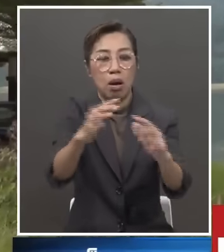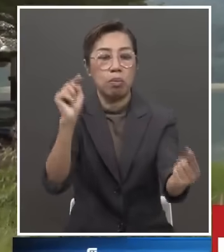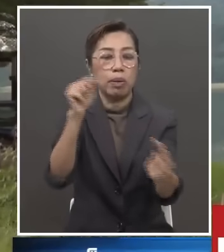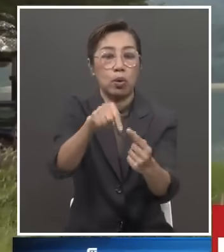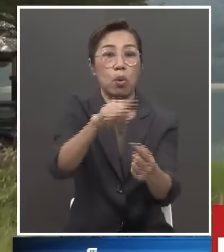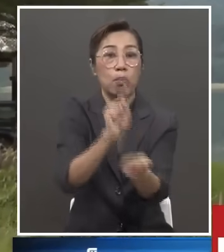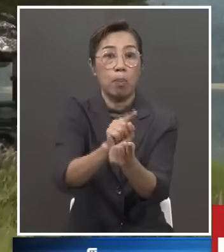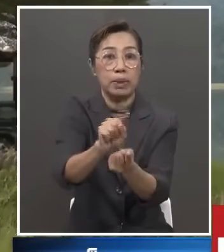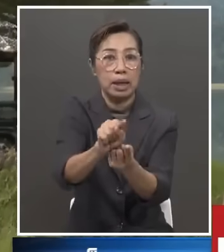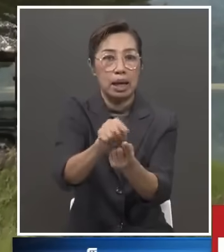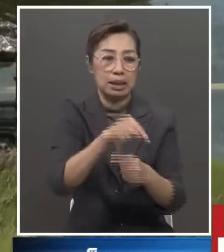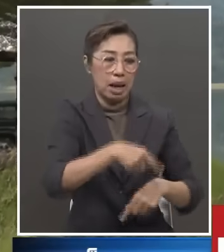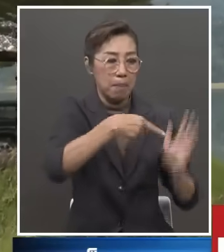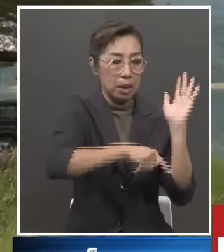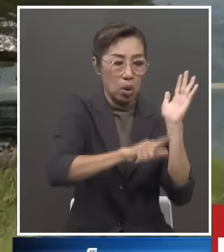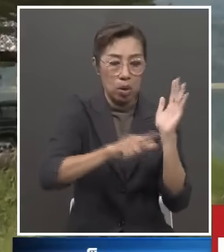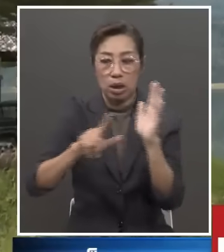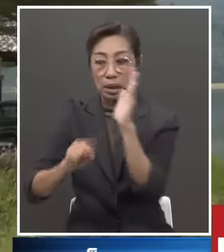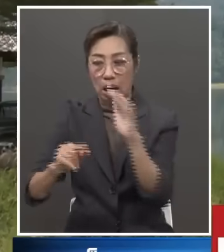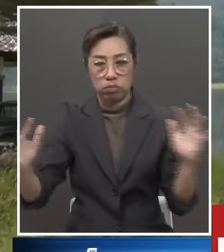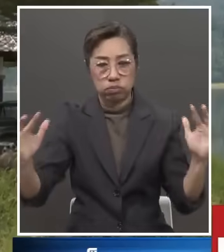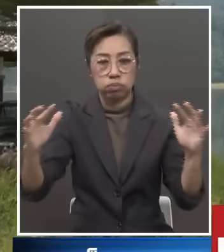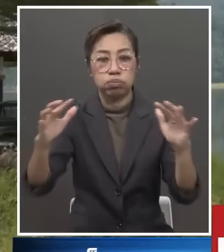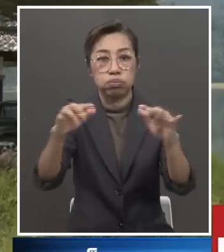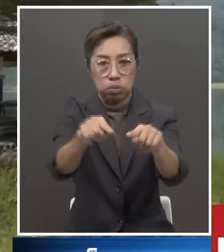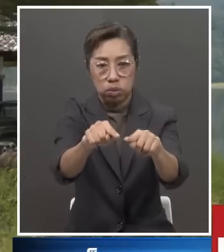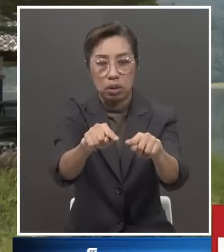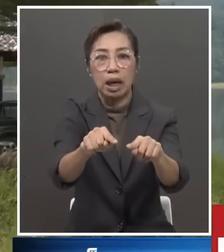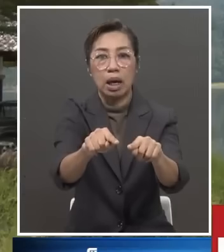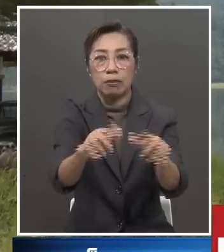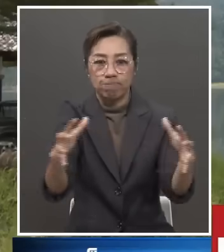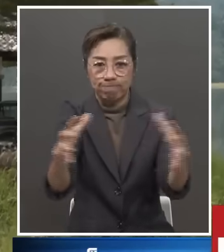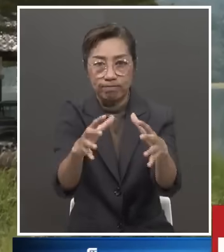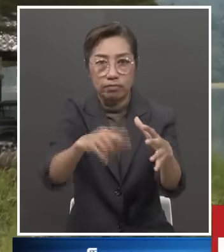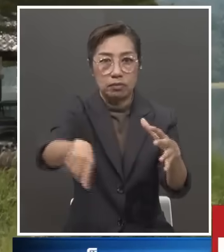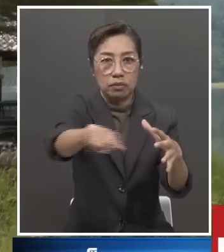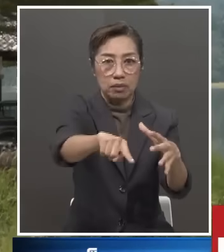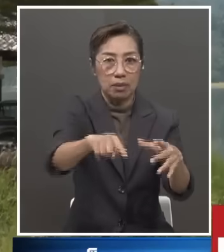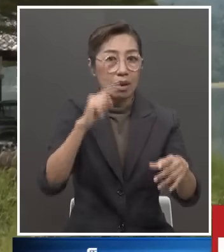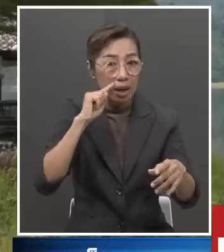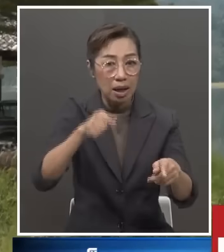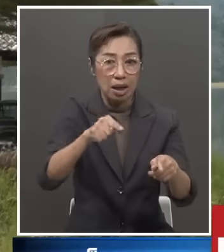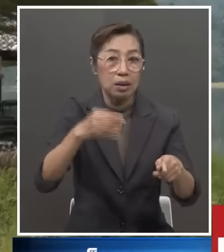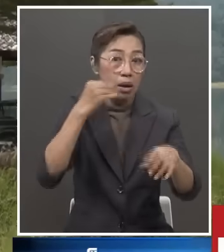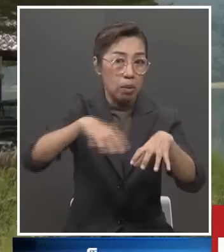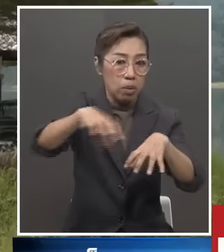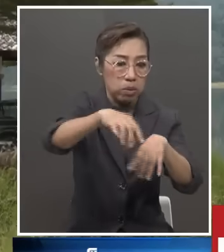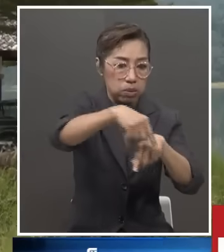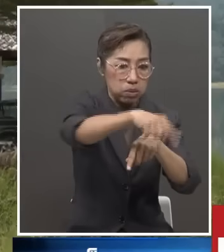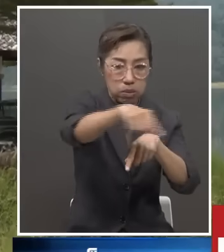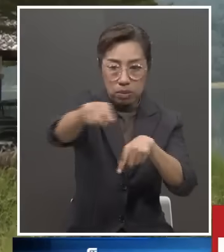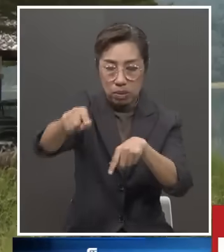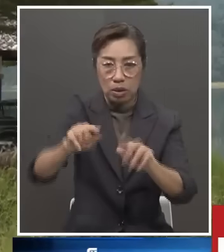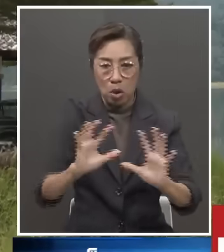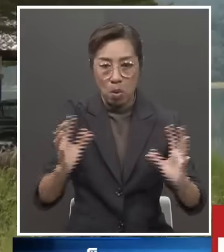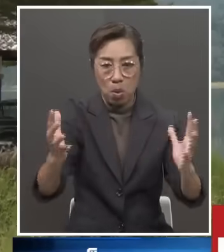วันนี้ก็คือทั้ง 2ฝั่งค่ะจะมีการกระชับพื้นที่เข้าเข้าหากันโดยมีการปิดเส้นทางบริเวณที่จะเชื่อมไปยังพื้นที่ของ